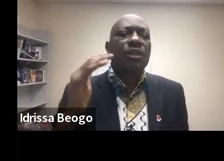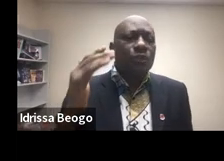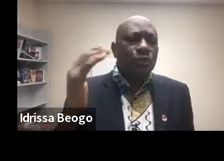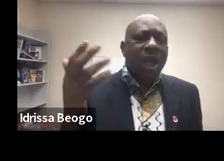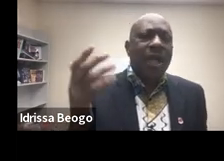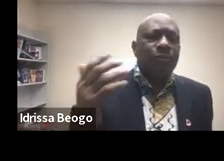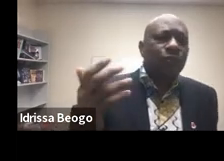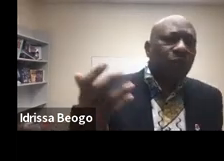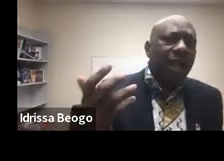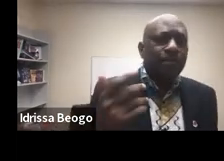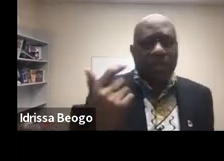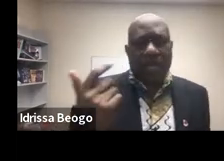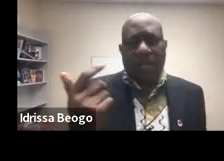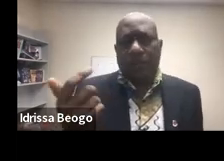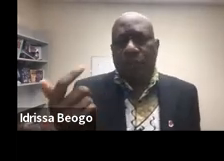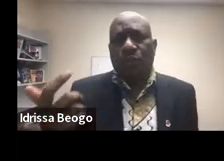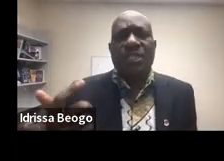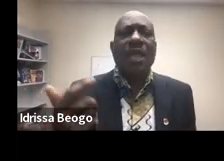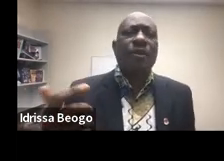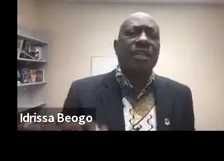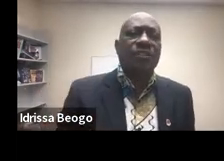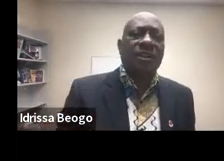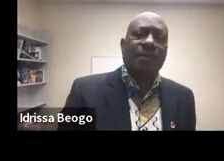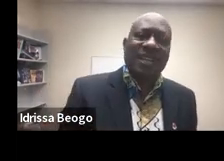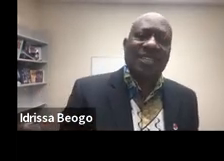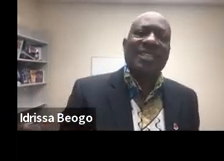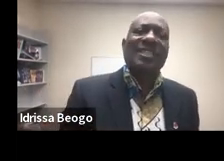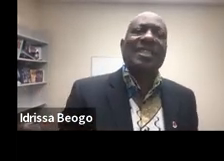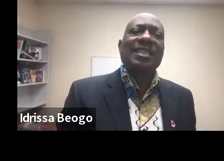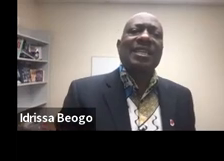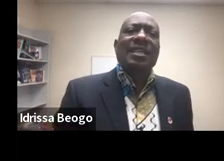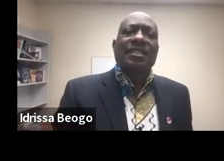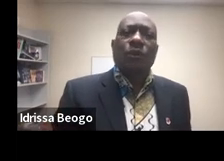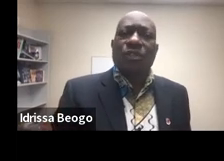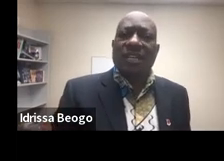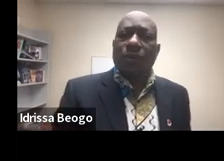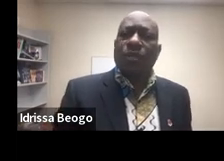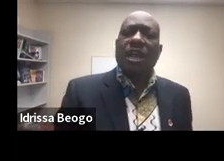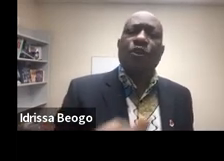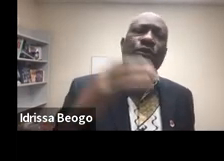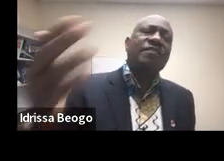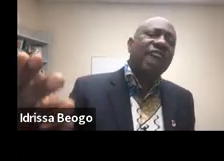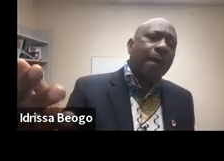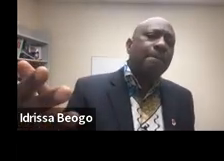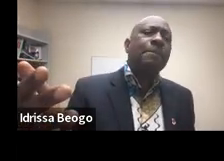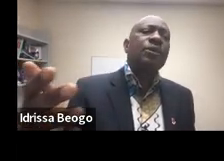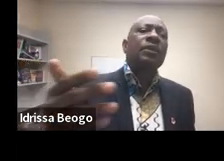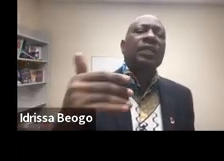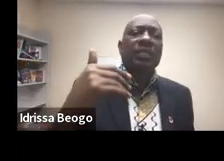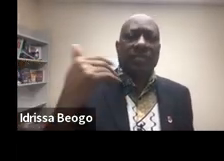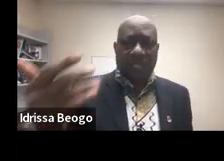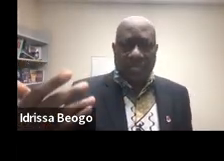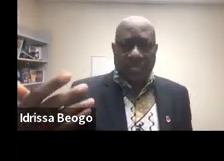social. Trois résultats importants que je voulais partager ici, c'est qu'on se rend compte qu'il y a beaucoup plus de